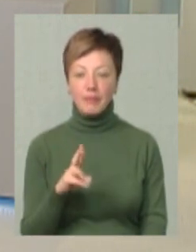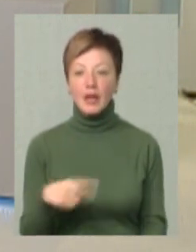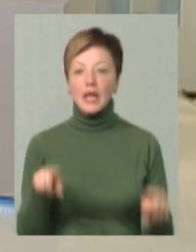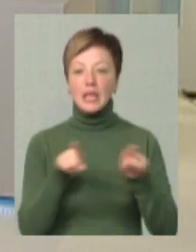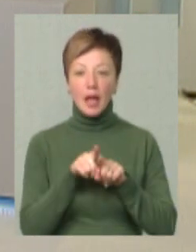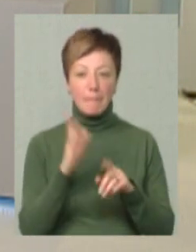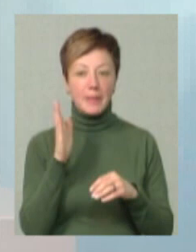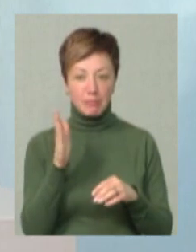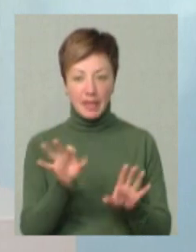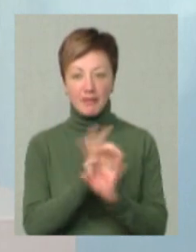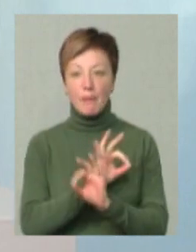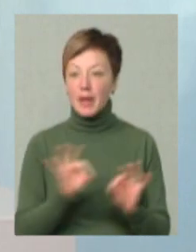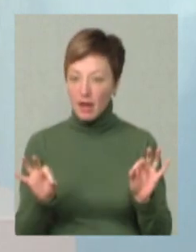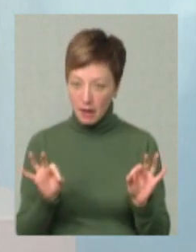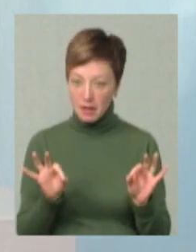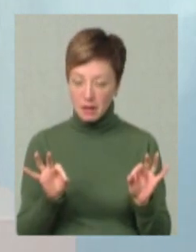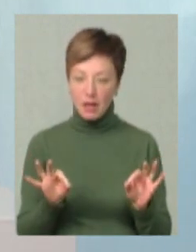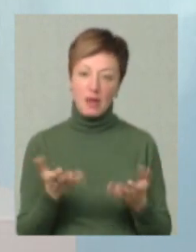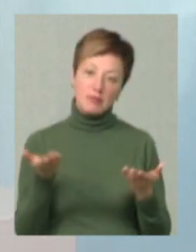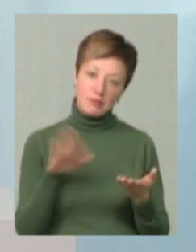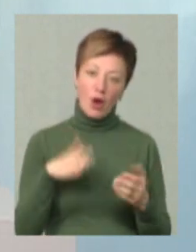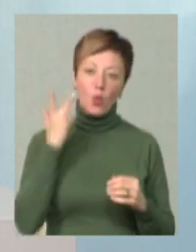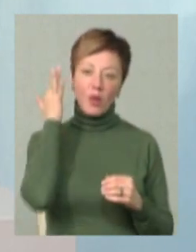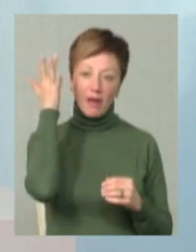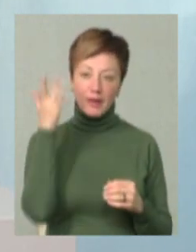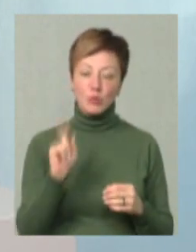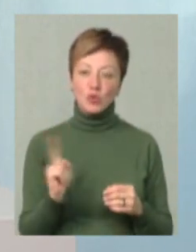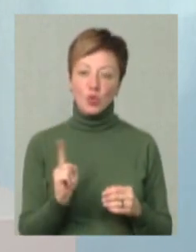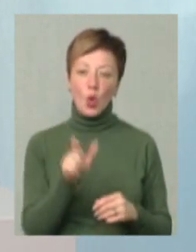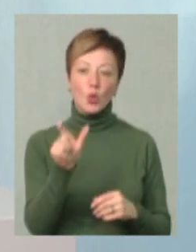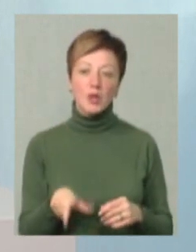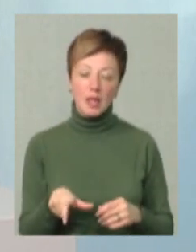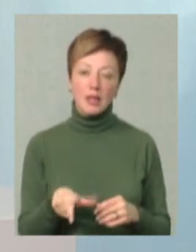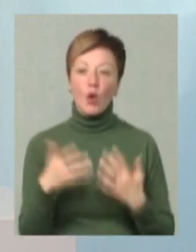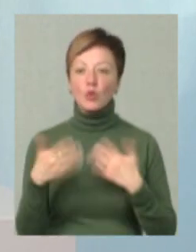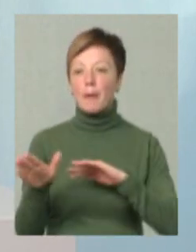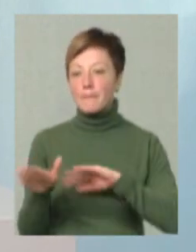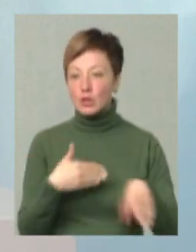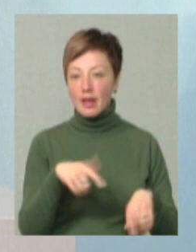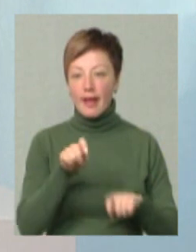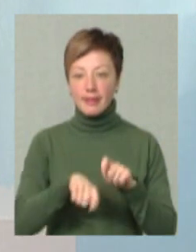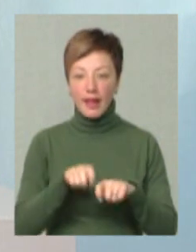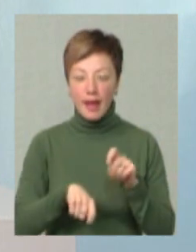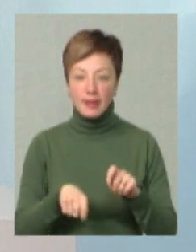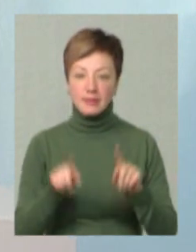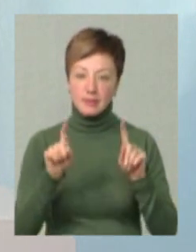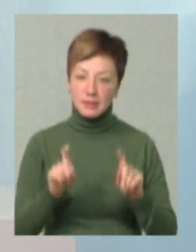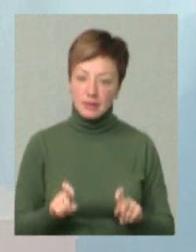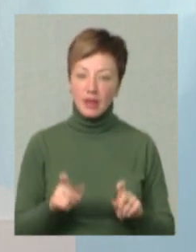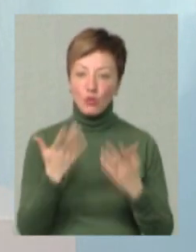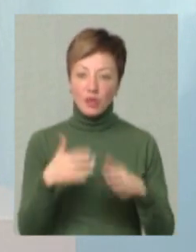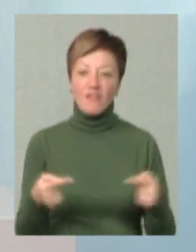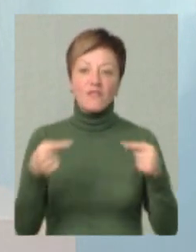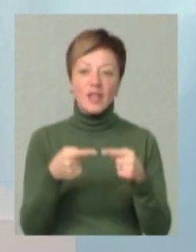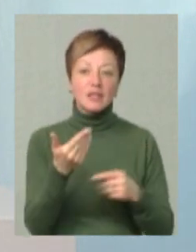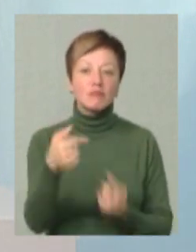такі перспективи прекрасні. Уявімо, що людина пройшла той тест, штучний інтелект